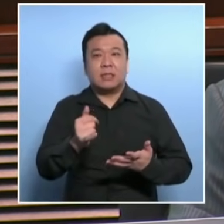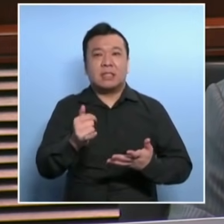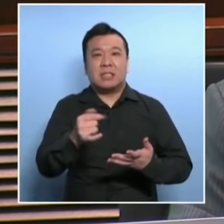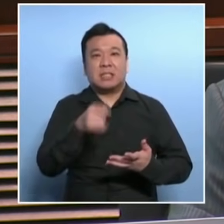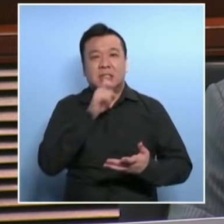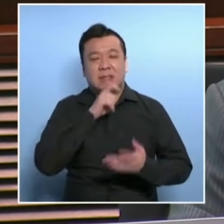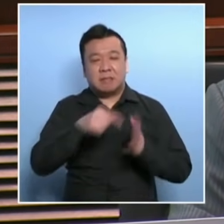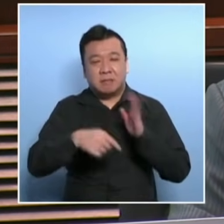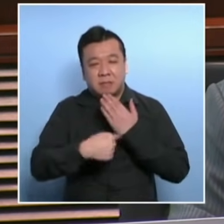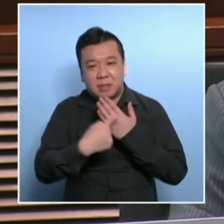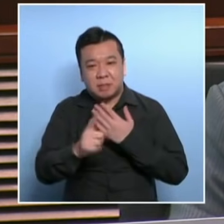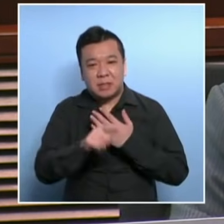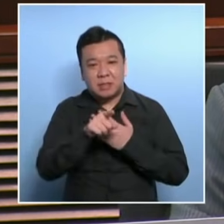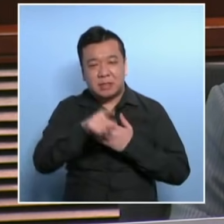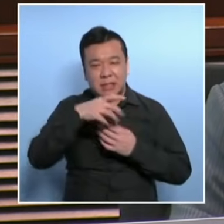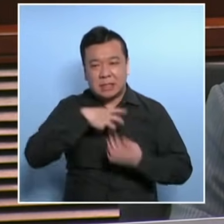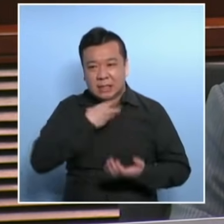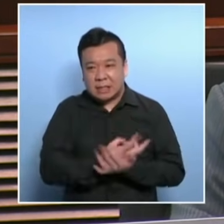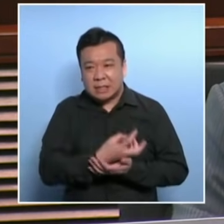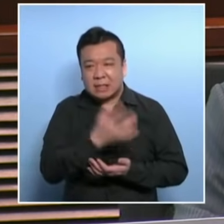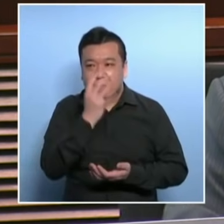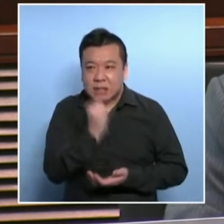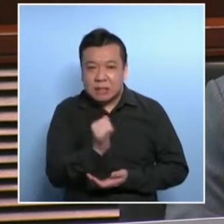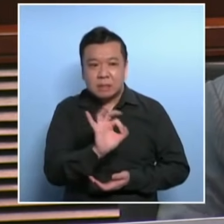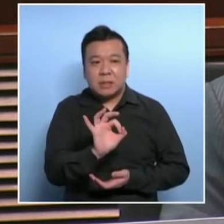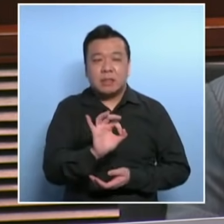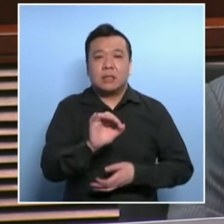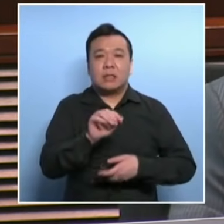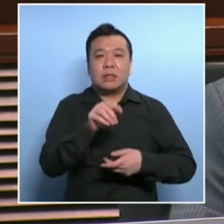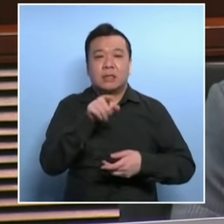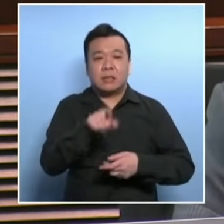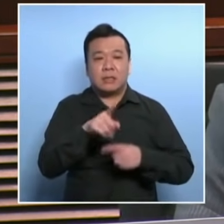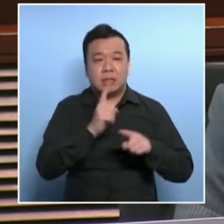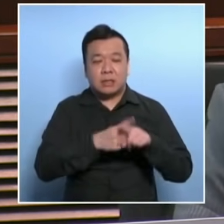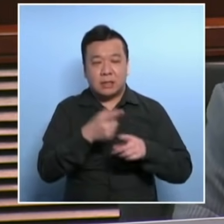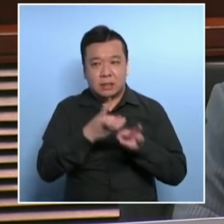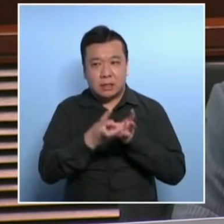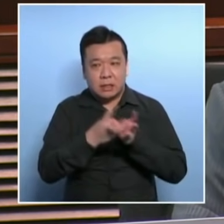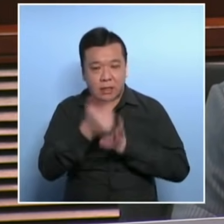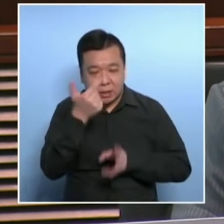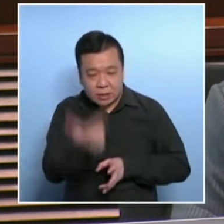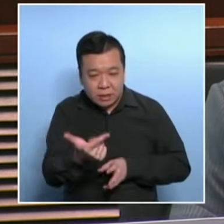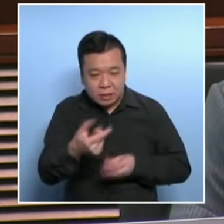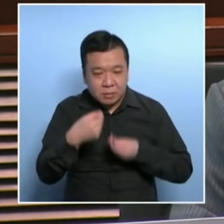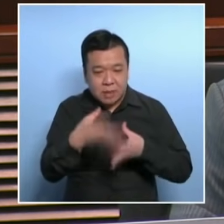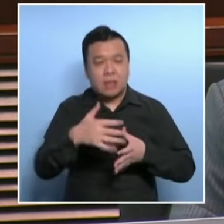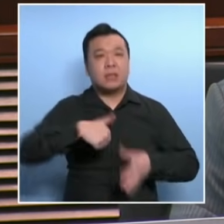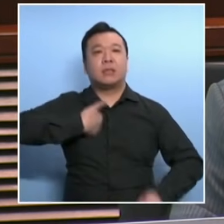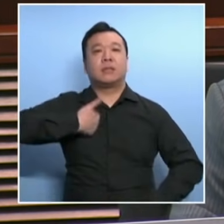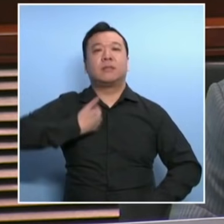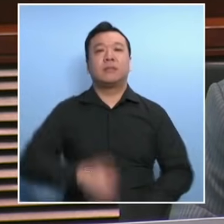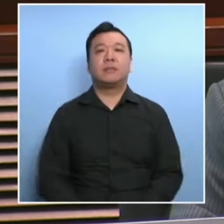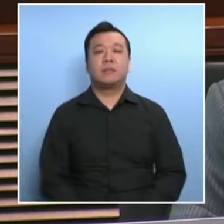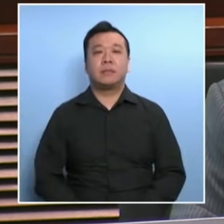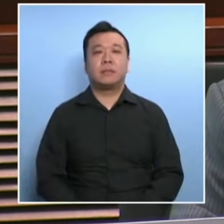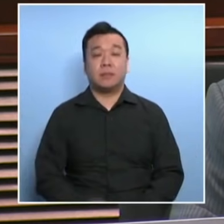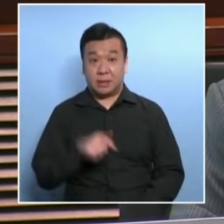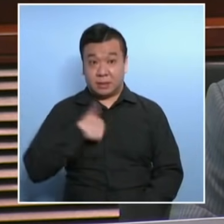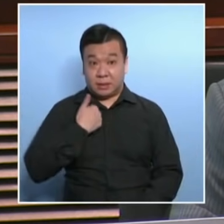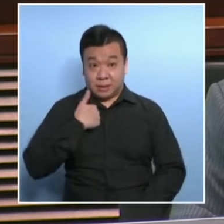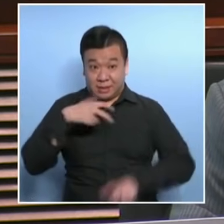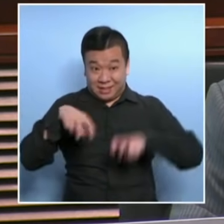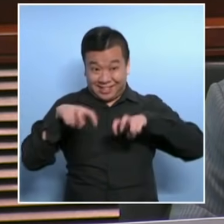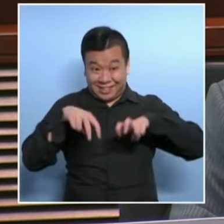免咗將來老師有啲唔小心犯咗錯咧，我哋盡量多啲資訊俾我哋嘅老師。嗱，至於老師個分析嗰度